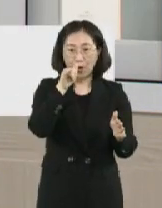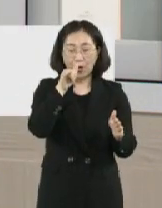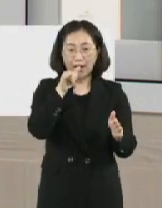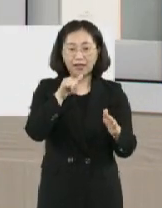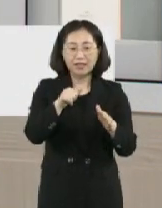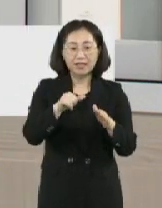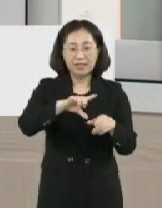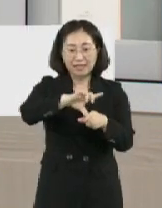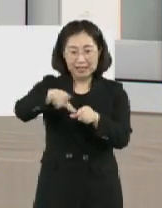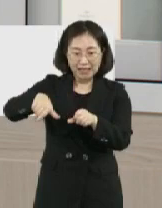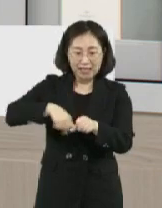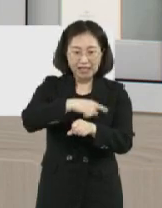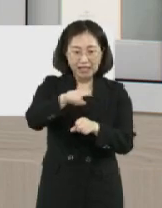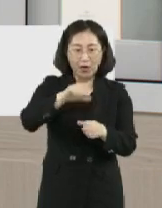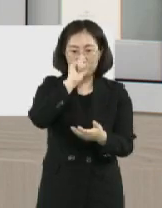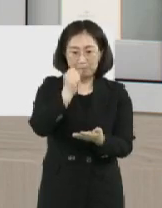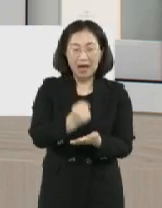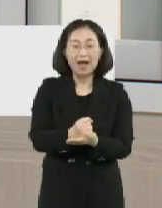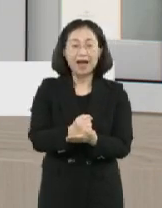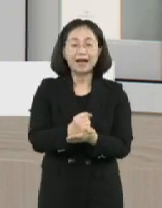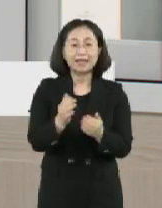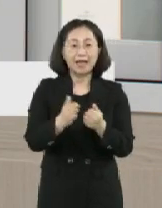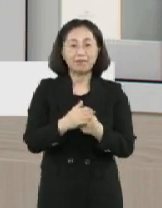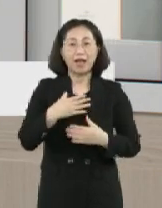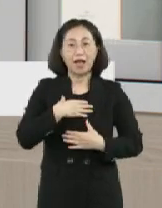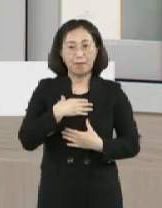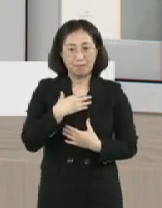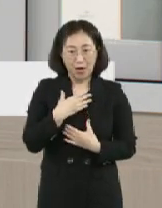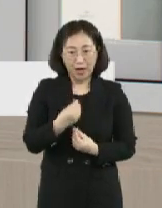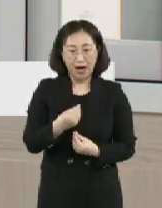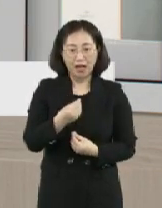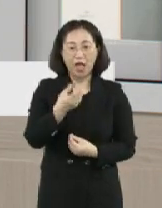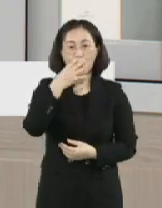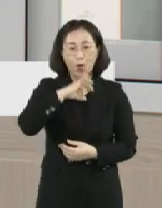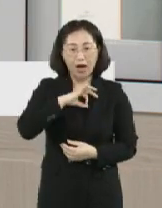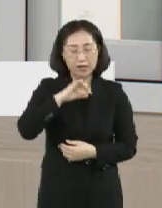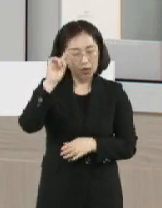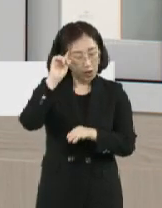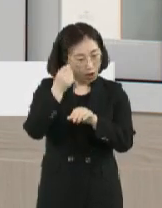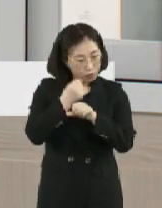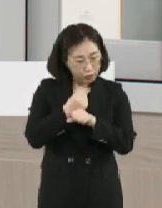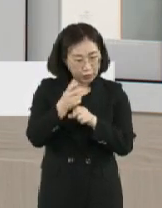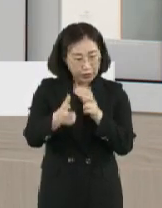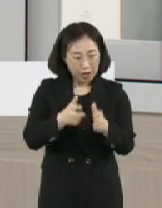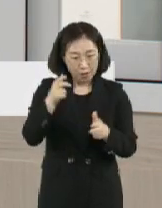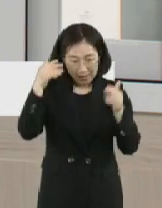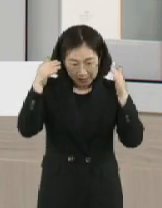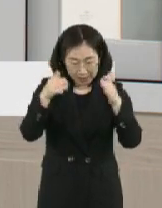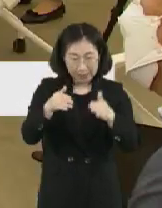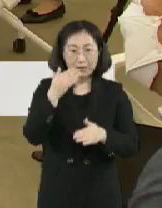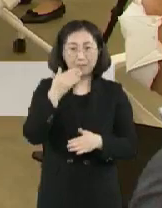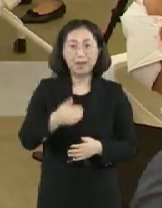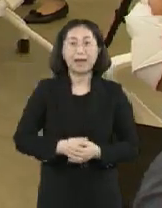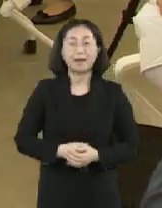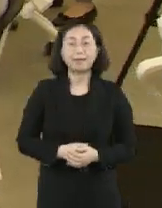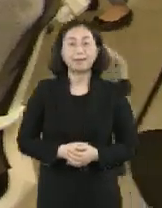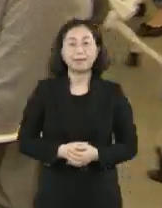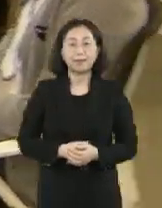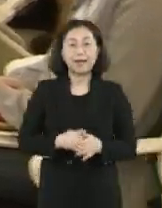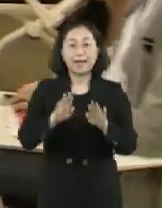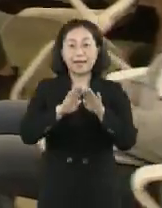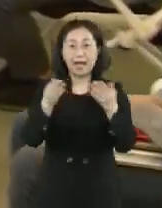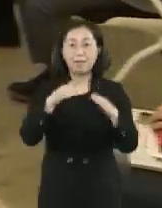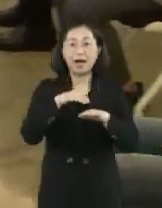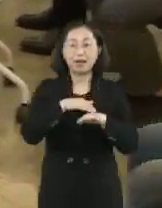장점 때문에 많은 사람들이 편하게 그리고 효율적으로 연구개발과 사업에 집중할 수 있는 것 같습니다.